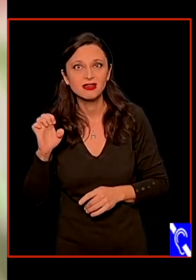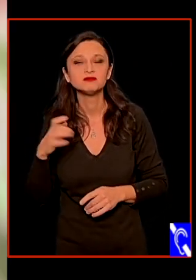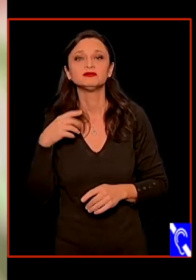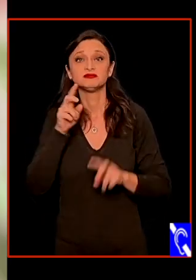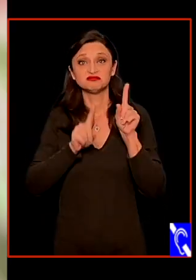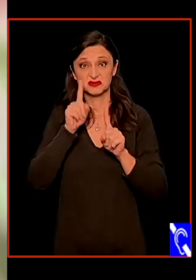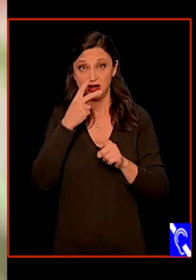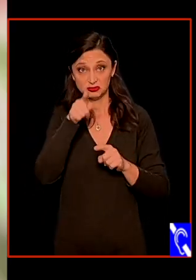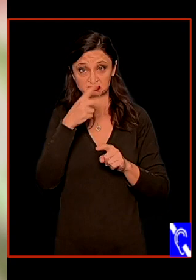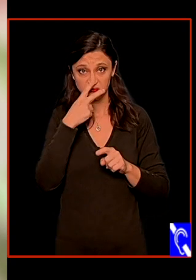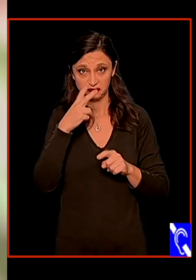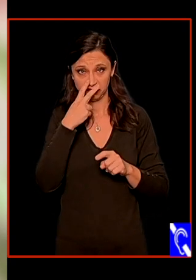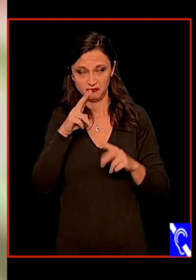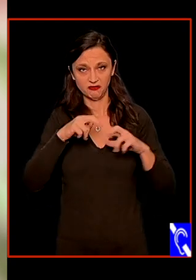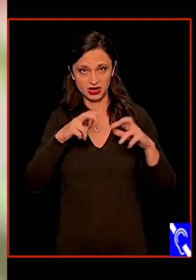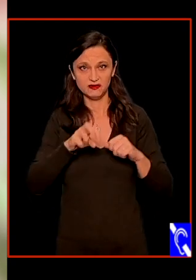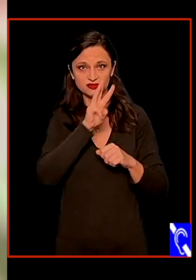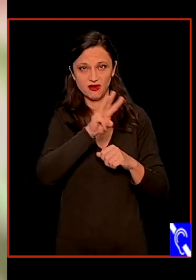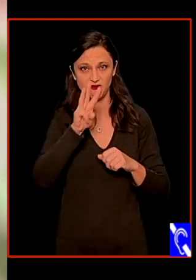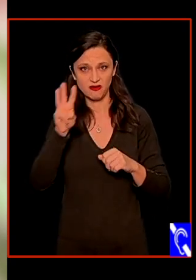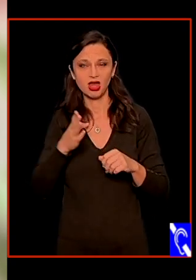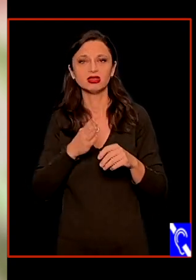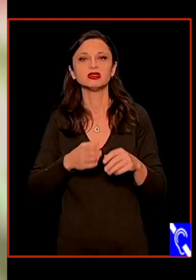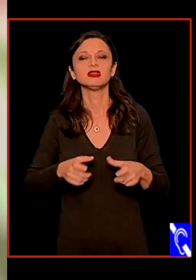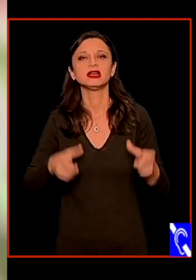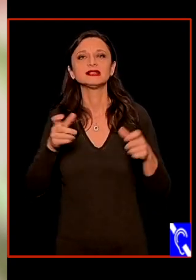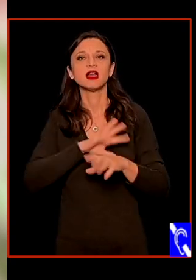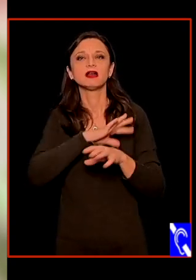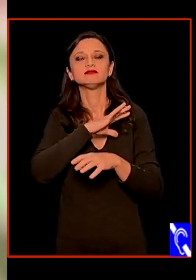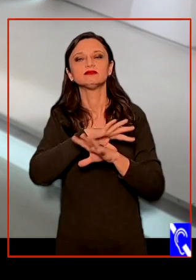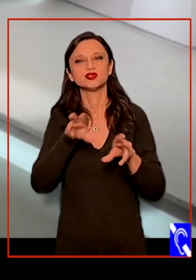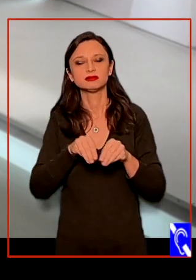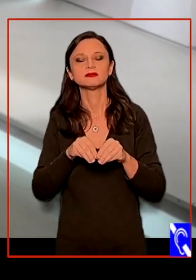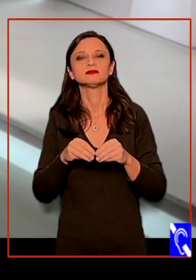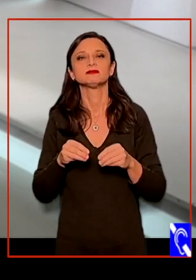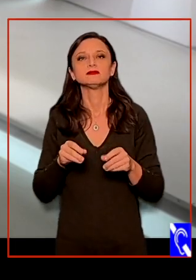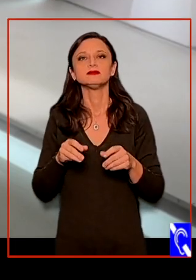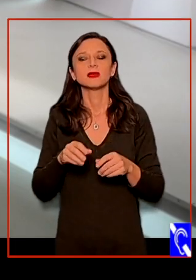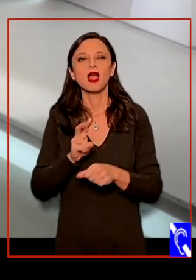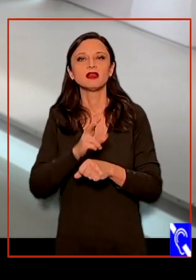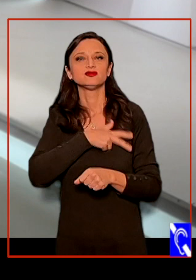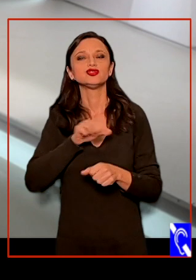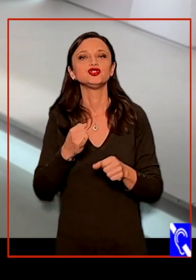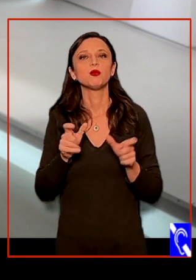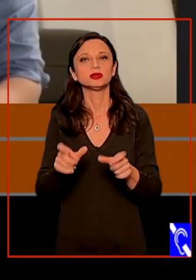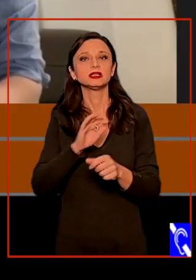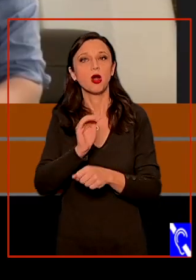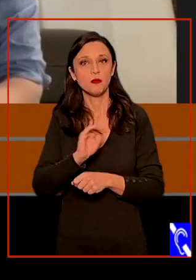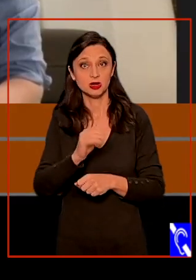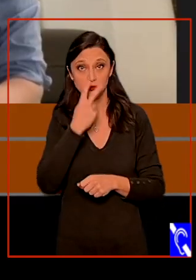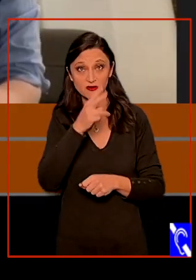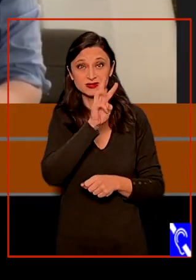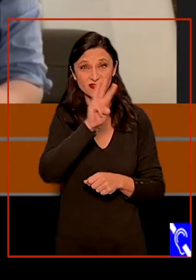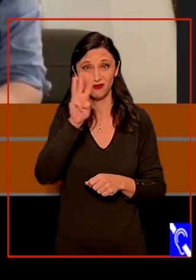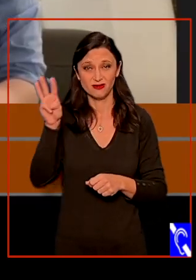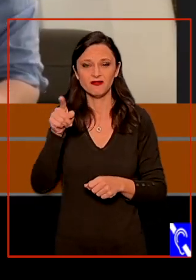internet, dacă tastăm pe paginile unora dintre direcțiile generale de asistență și socială și protecția copilului, și vom